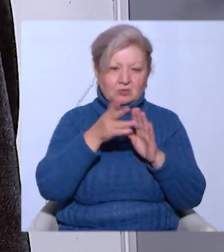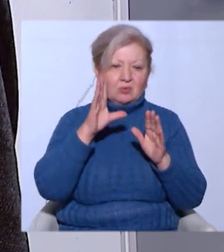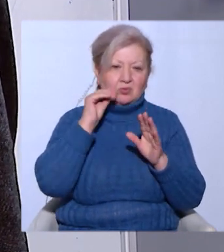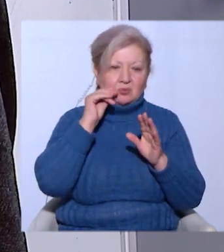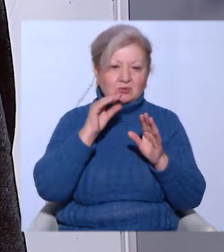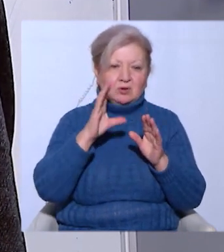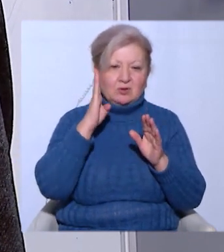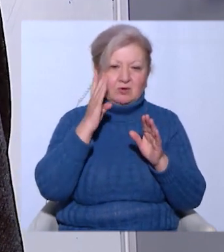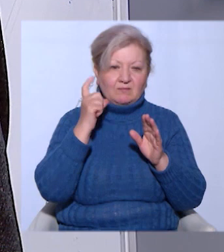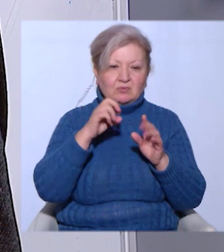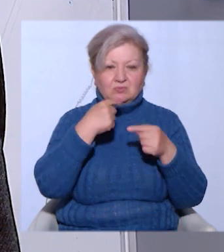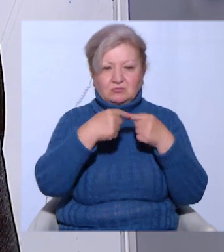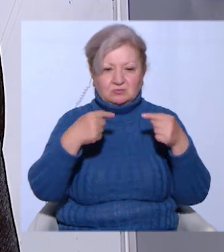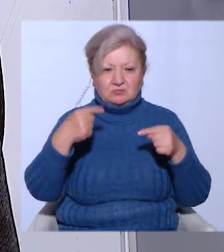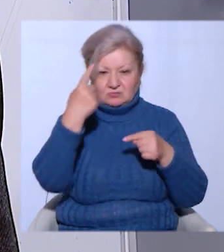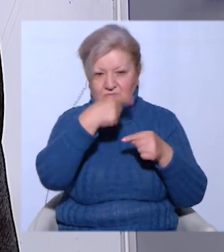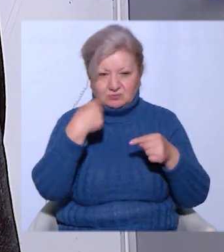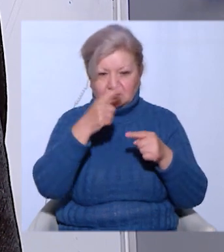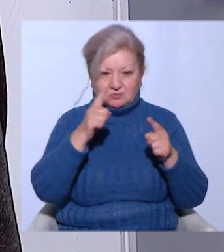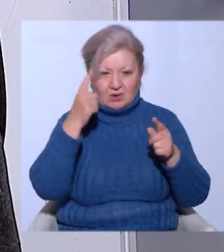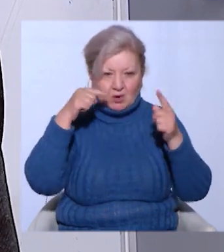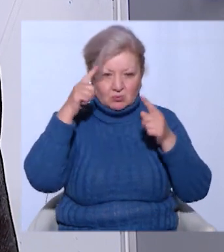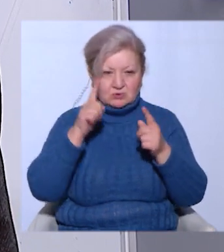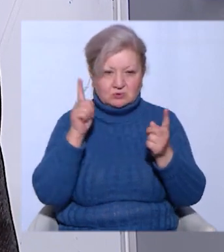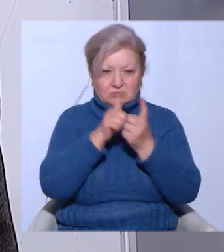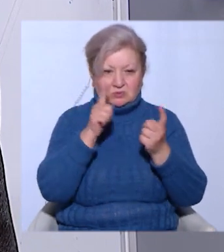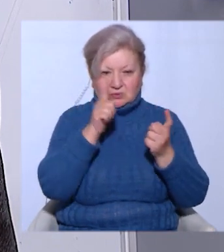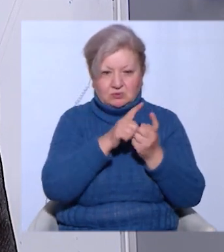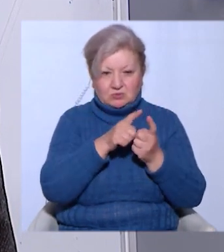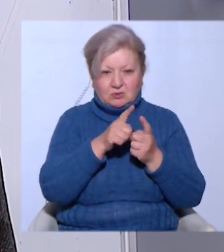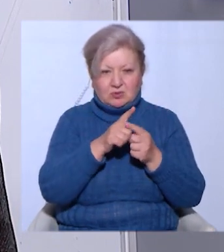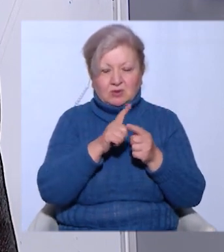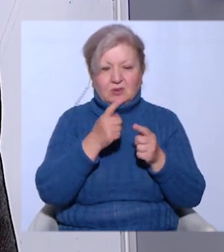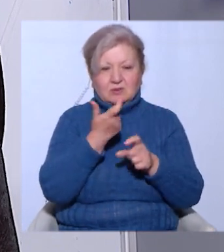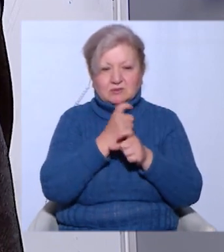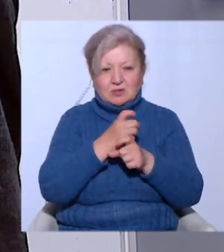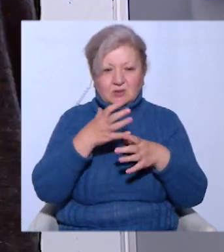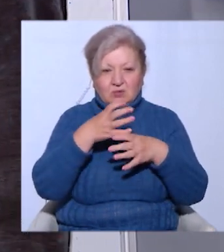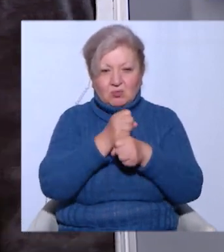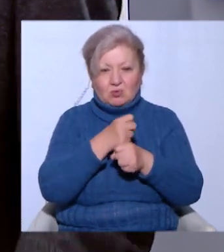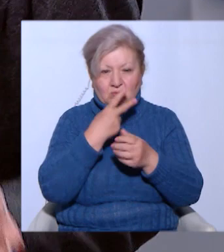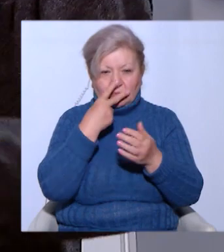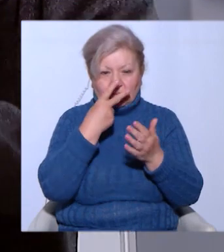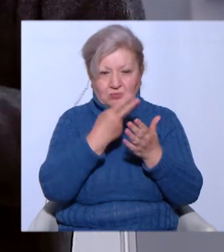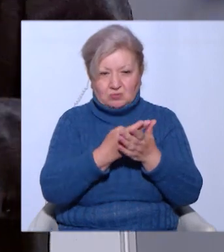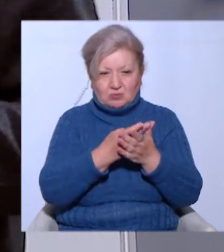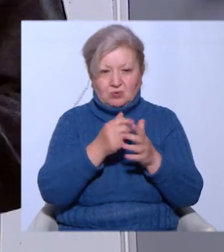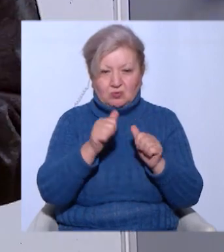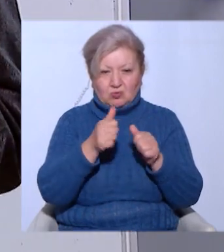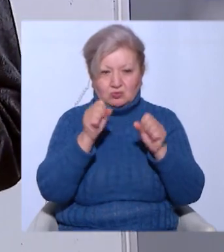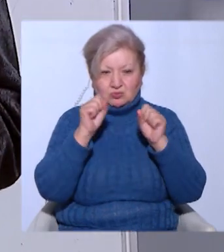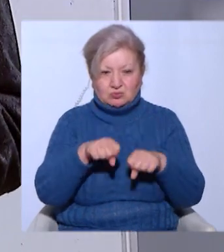ანალიზისათვის გამოგადგებათ, როდესაც ვექტორებზე რაღაცა სხვადასხვა ტიპის ამოცანები შეგხვდებათ. მე ძალიან